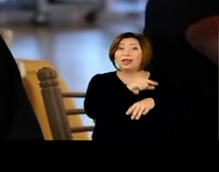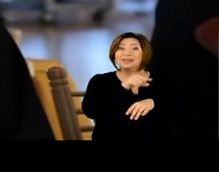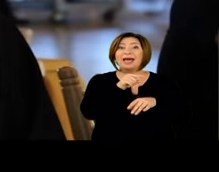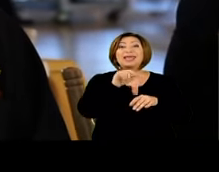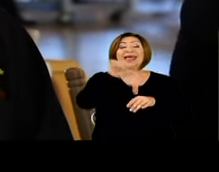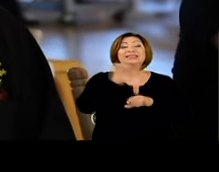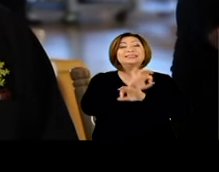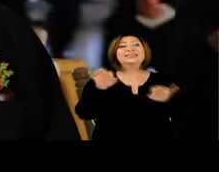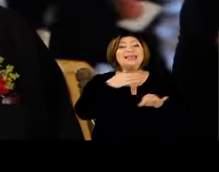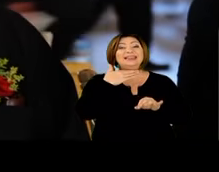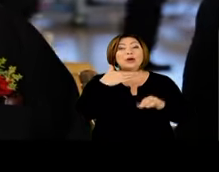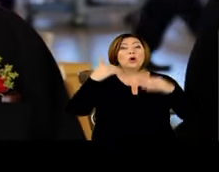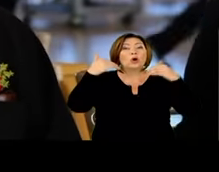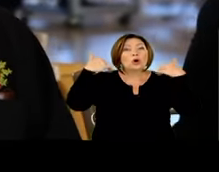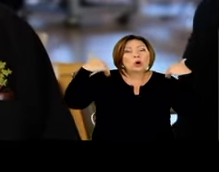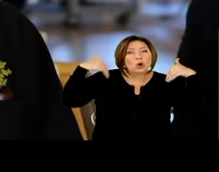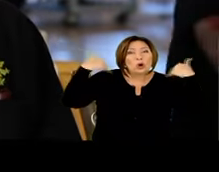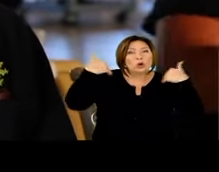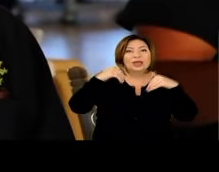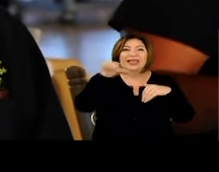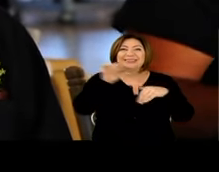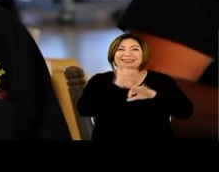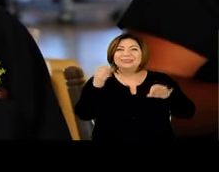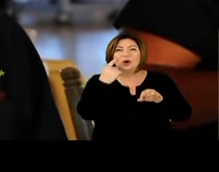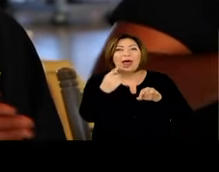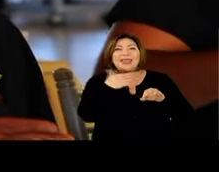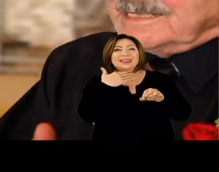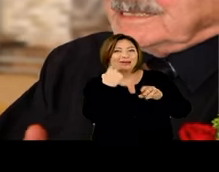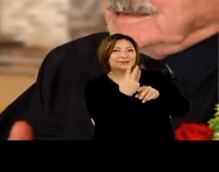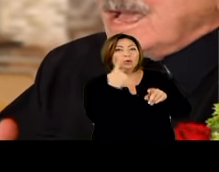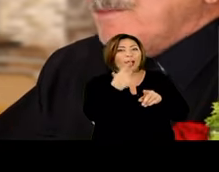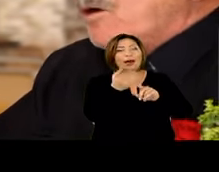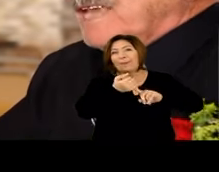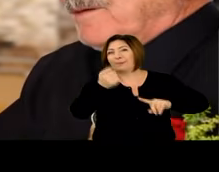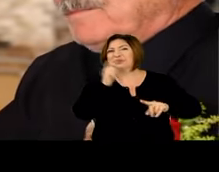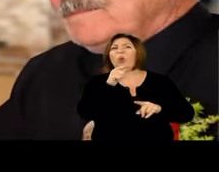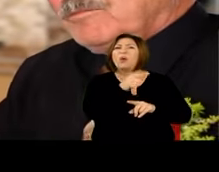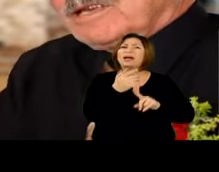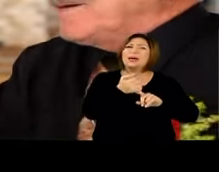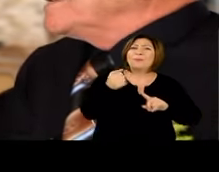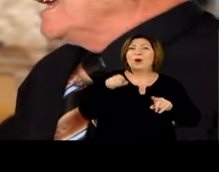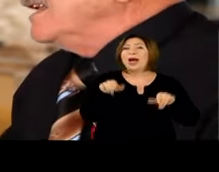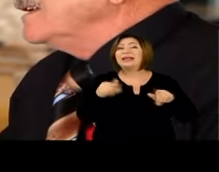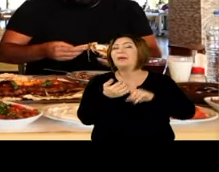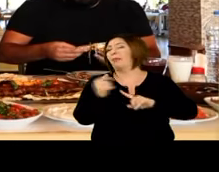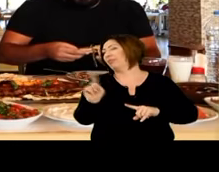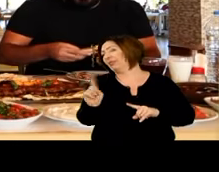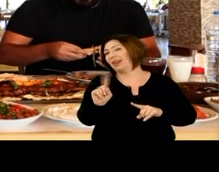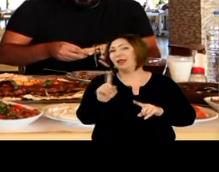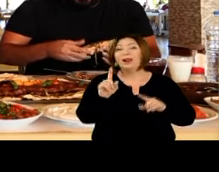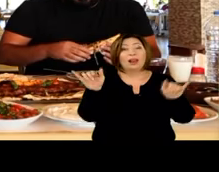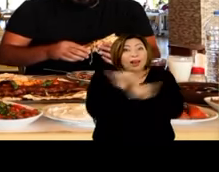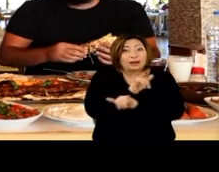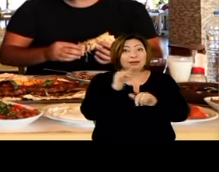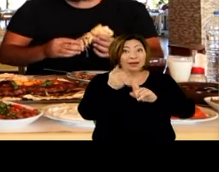yaksız et vereceksin. Mesela koyunun yaksız tarafından ona vereceksin. Ama o kebap bu kebap değil. Baba light kebap olur